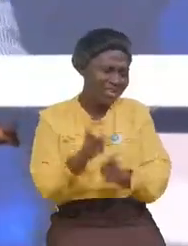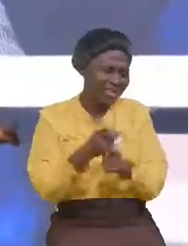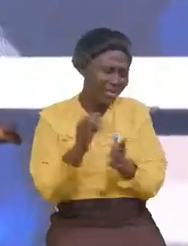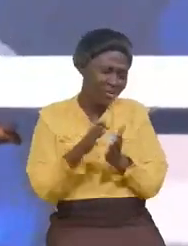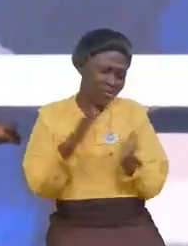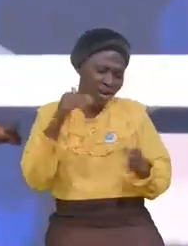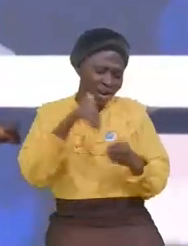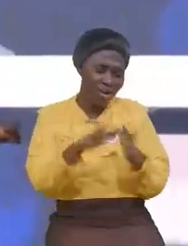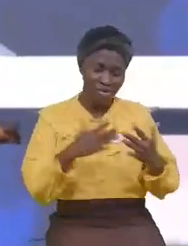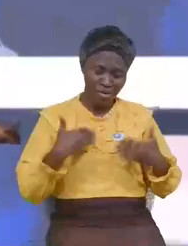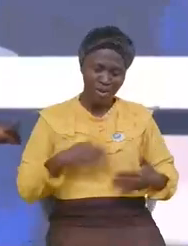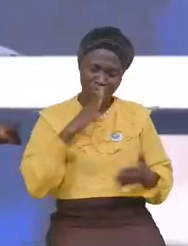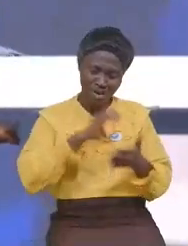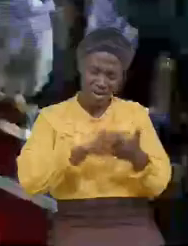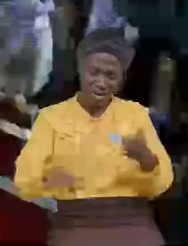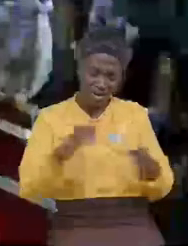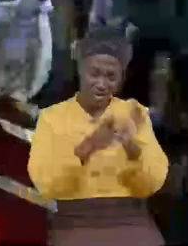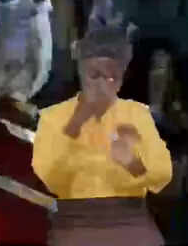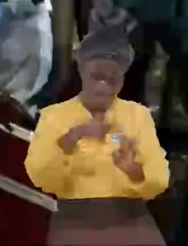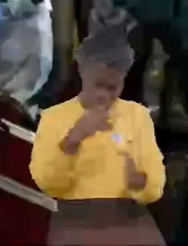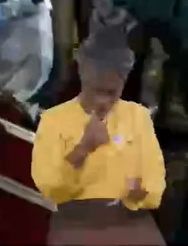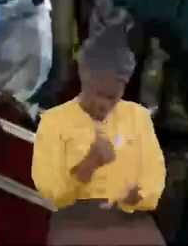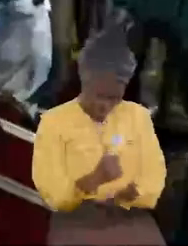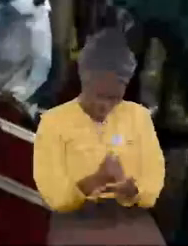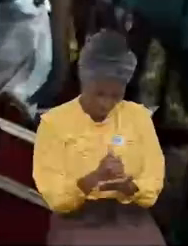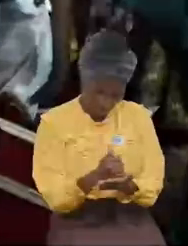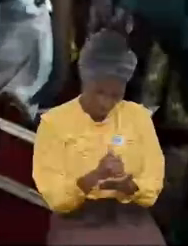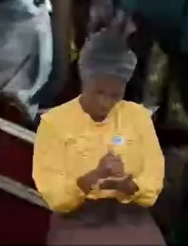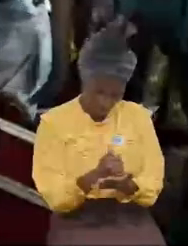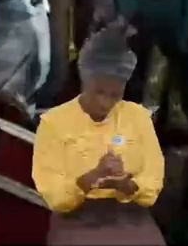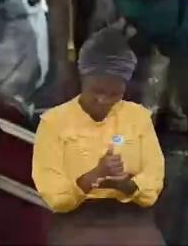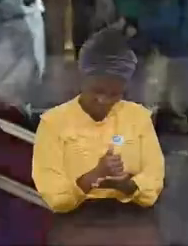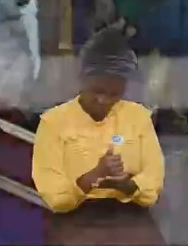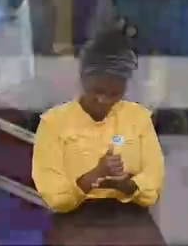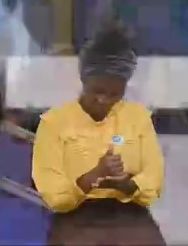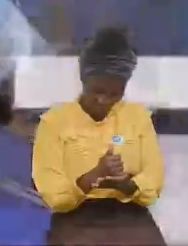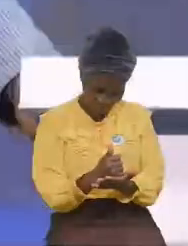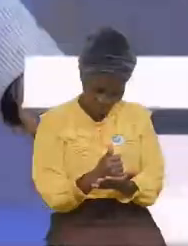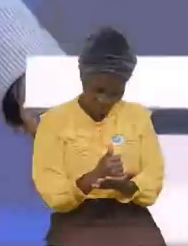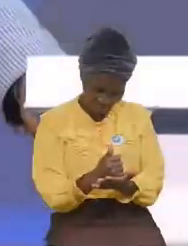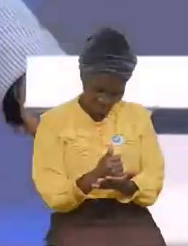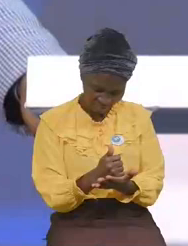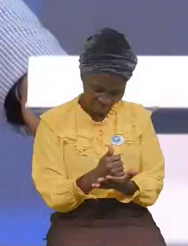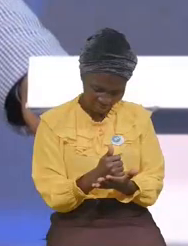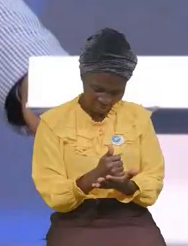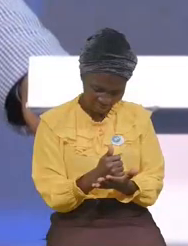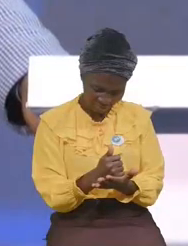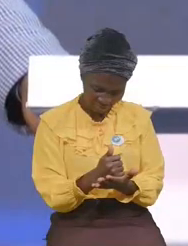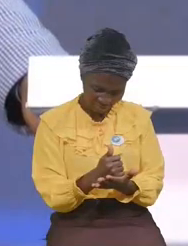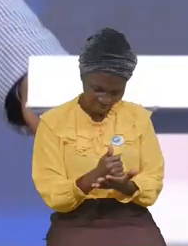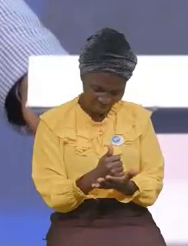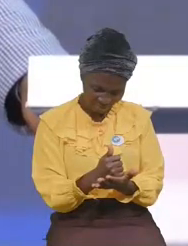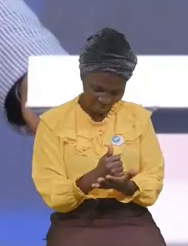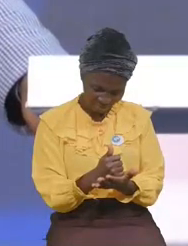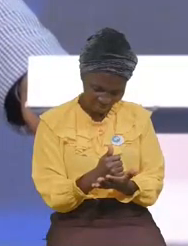éléphantiasis, quelle que soit la tumeur, l'enflement dans le corps, que cela se déplace au nom de